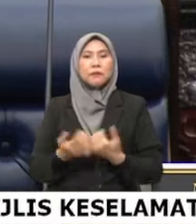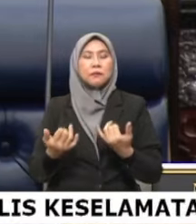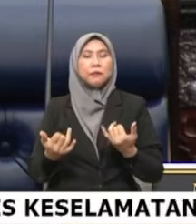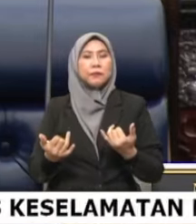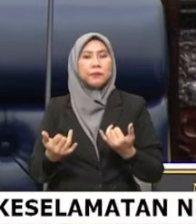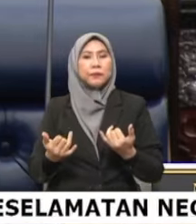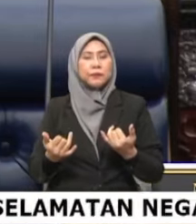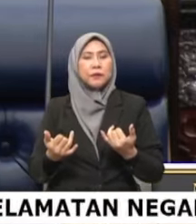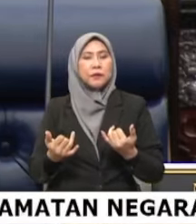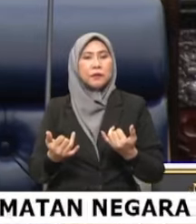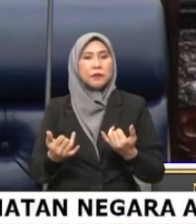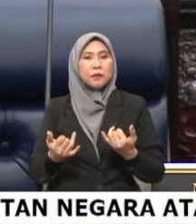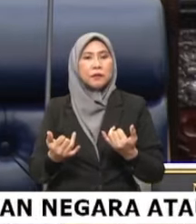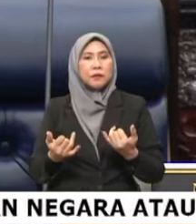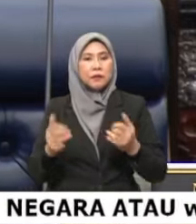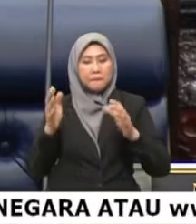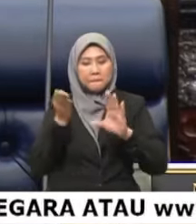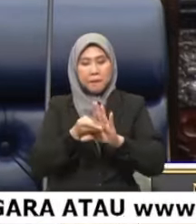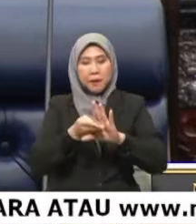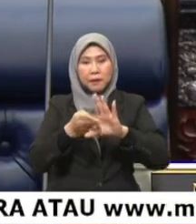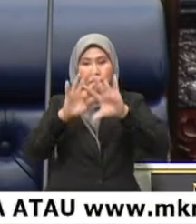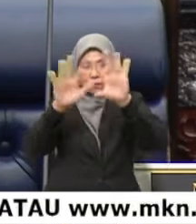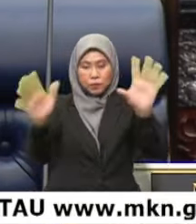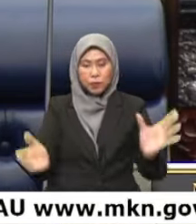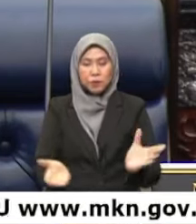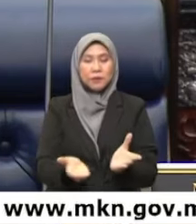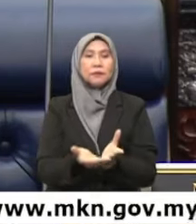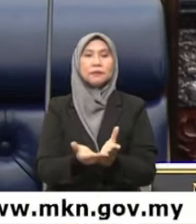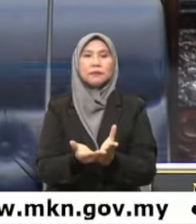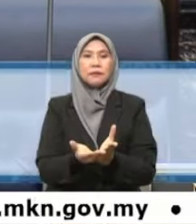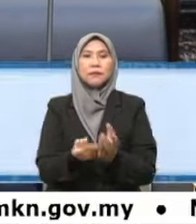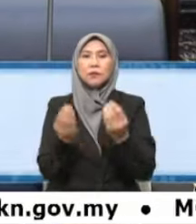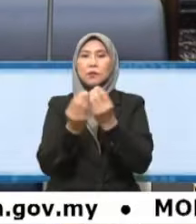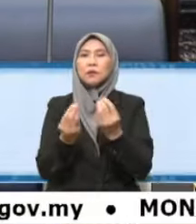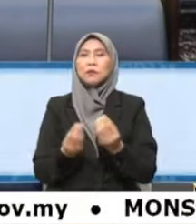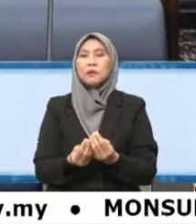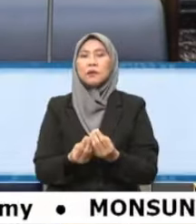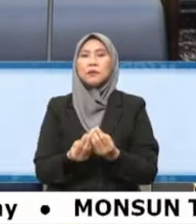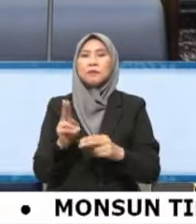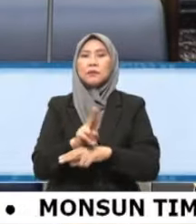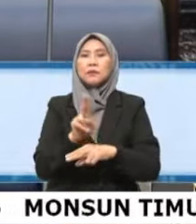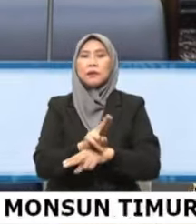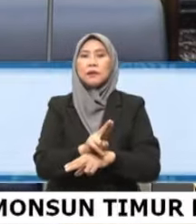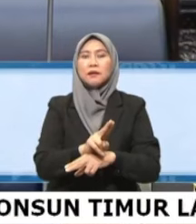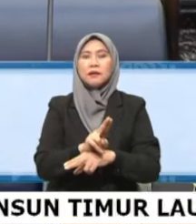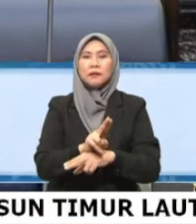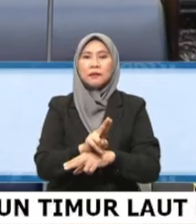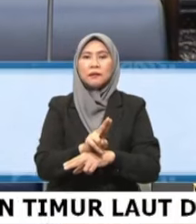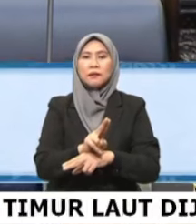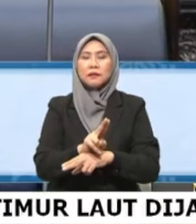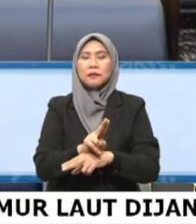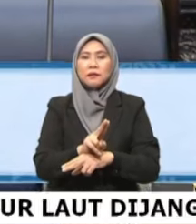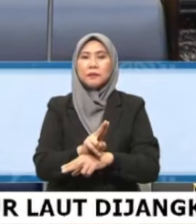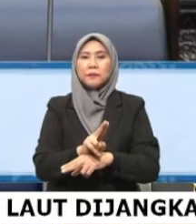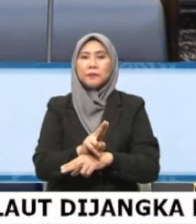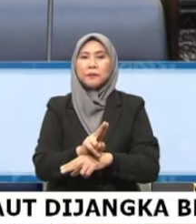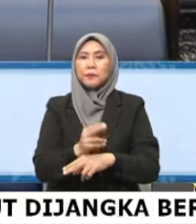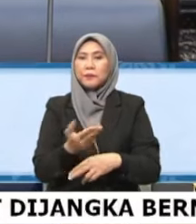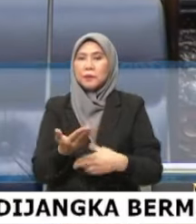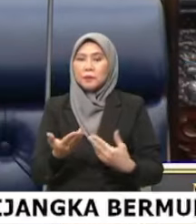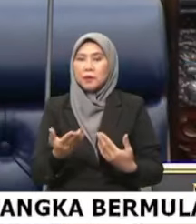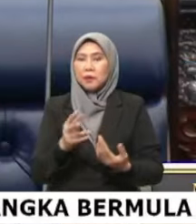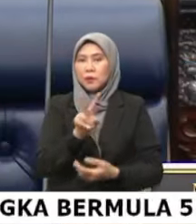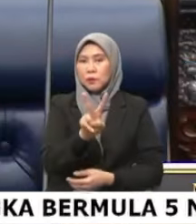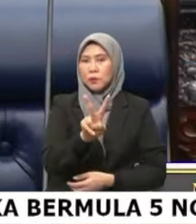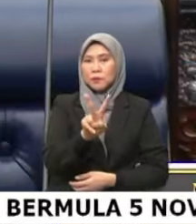Outlook Bank Dunia menunjukkan indeks harga pengguna IHP telah diunjurkan iaitu daripada